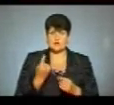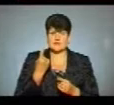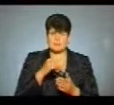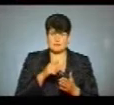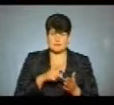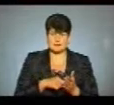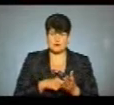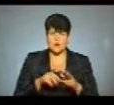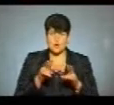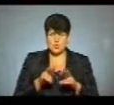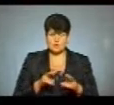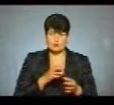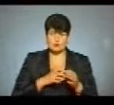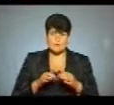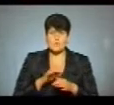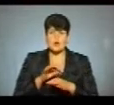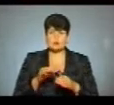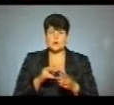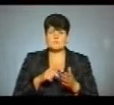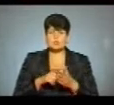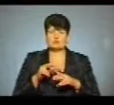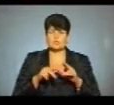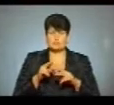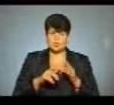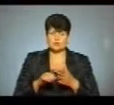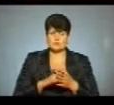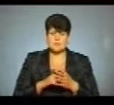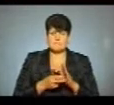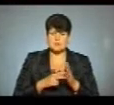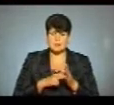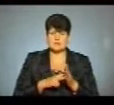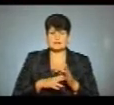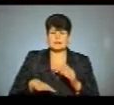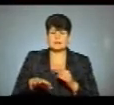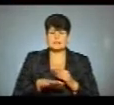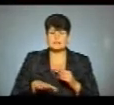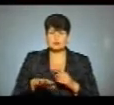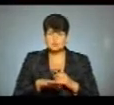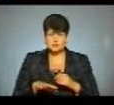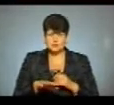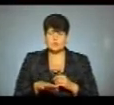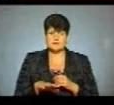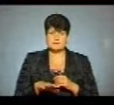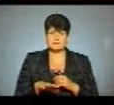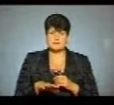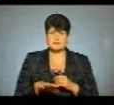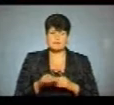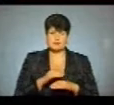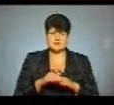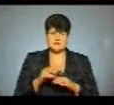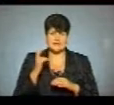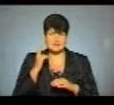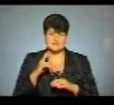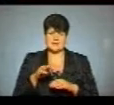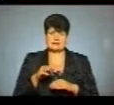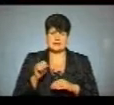питання. Розгляд та обговорення проєкту містобудівної документації, детальний план території обмежених вулицями генерала Тернавського, вулиці Київська, вулиці Вибницького, вулиці